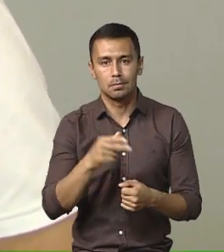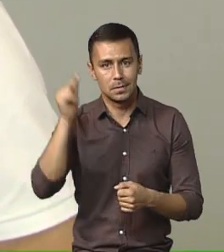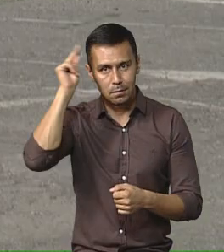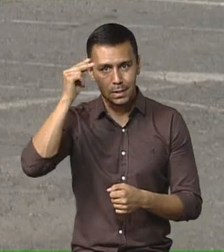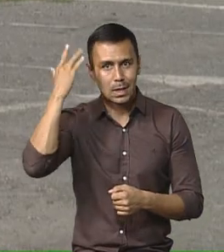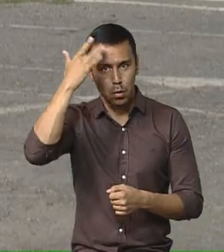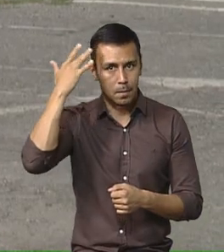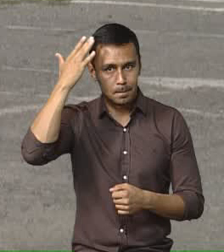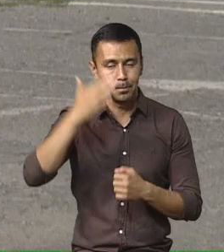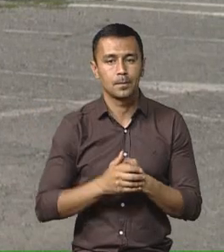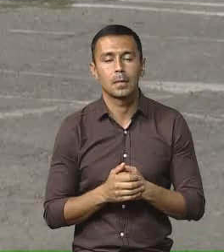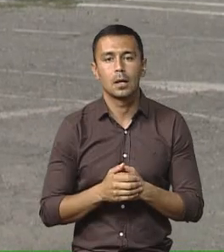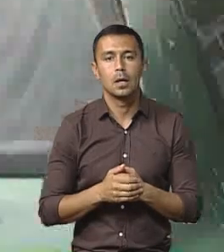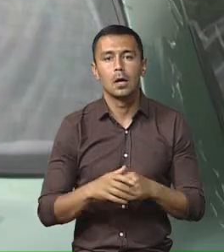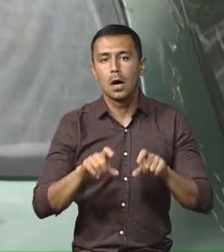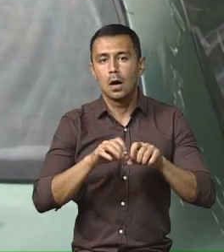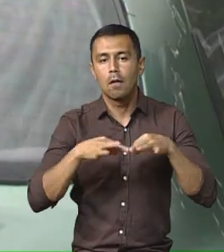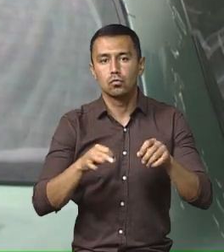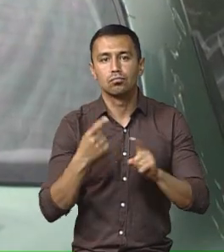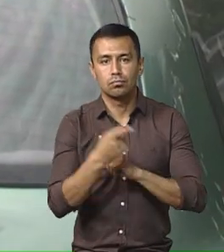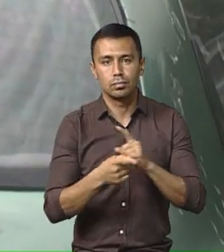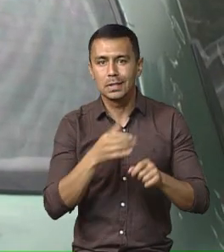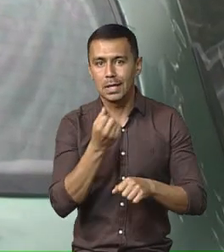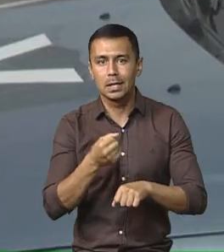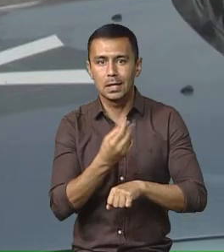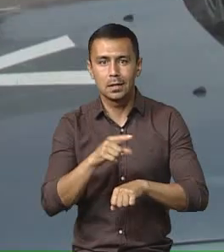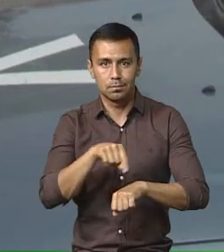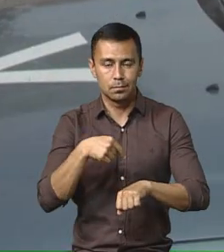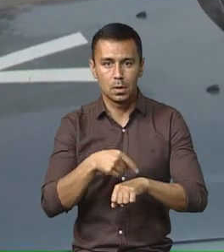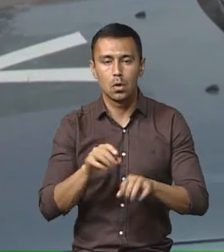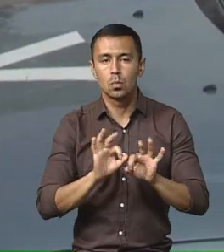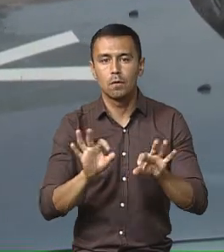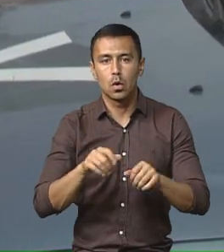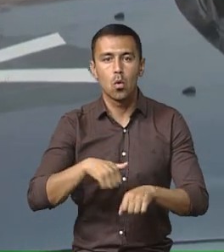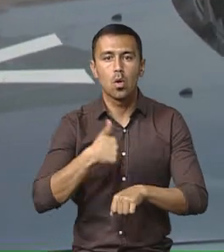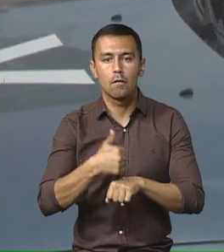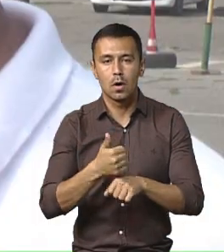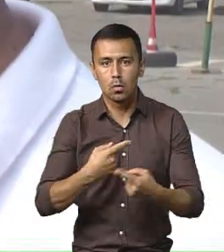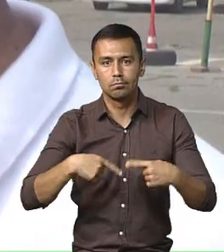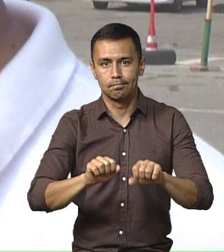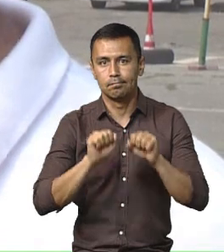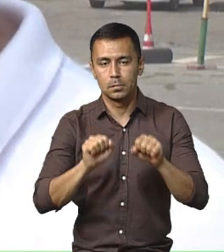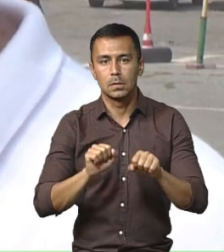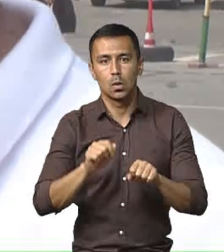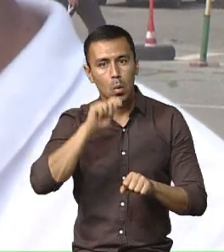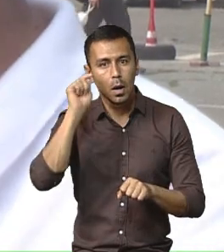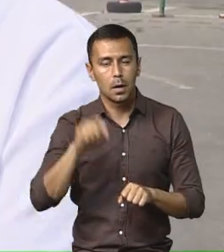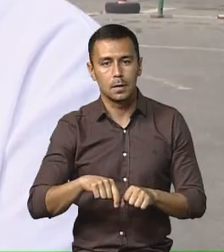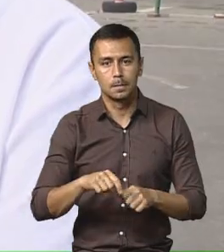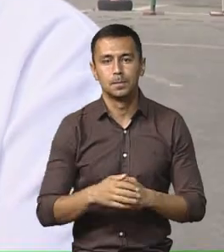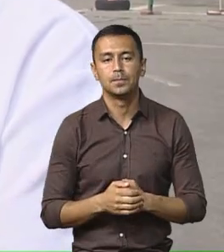теоретичну підготовку. В автошколах змінилася кількість годин навчання, розповідає голова Хмельницької обласної організації Товариства сприяння обороні України Микола